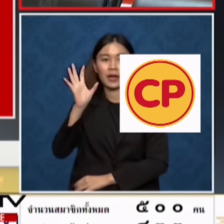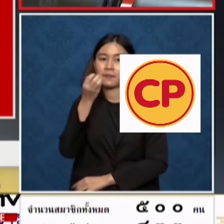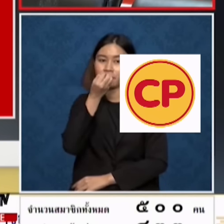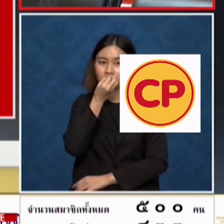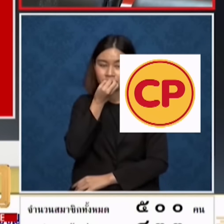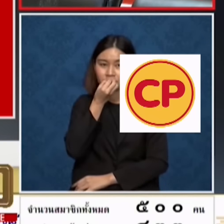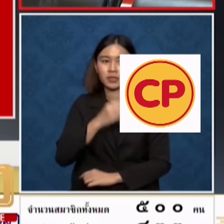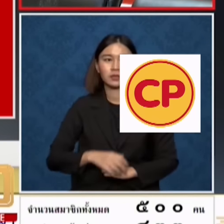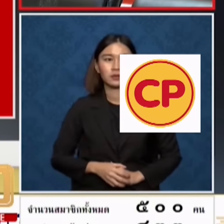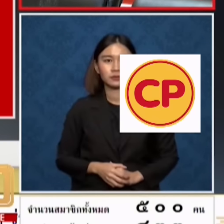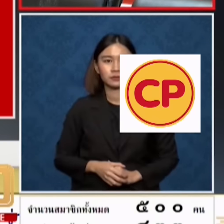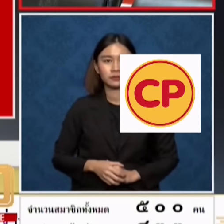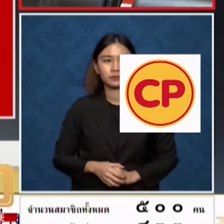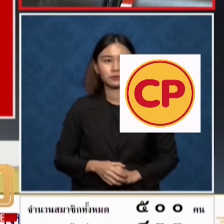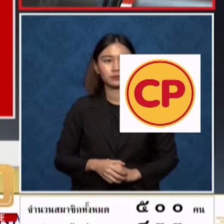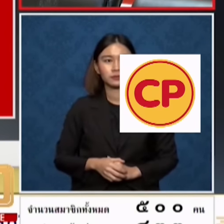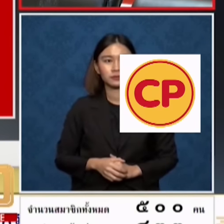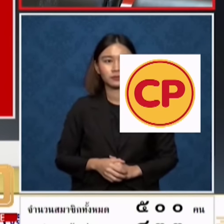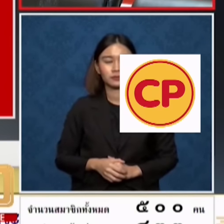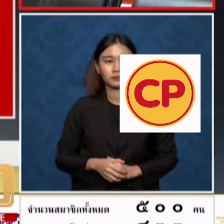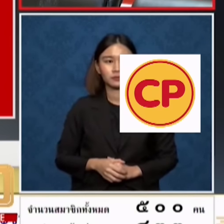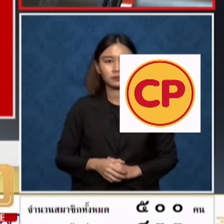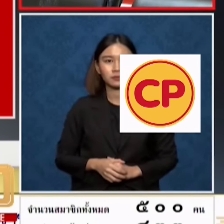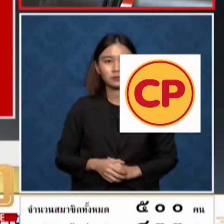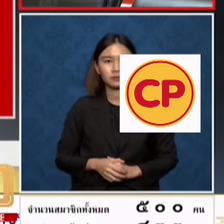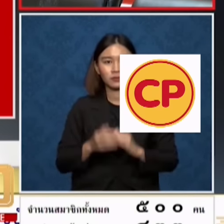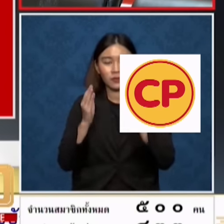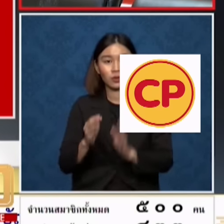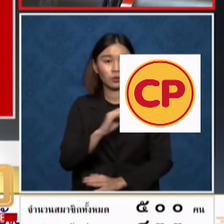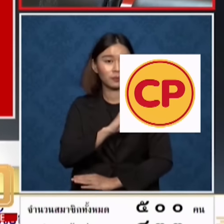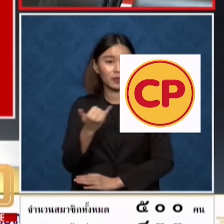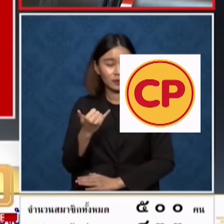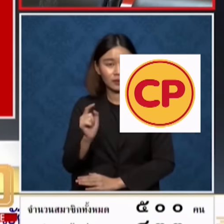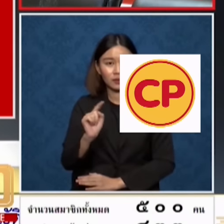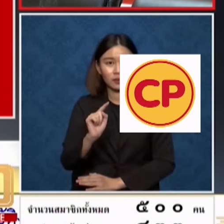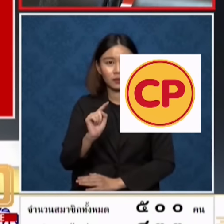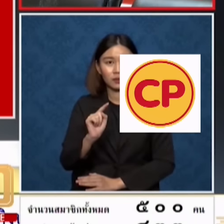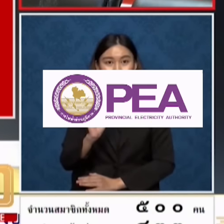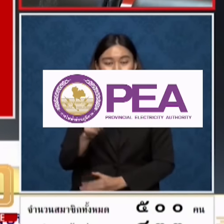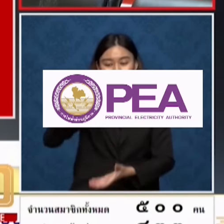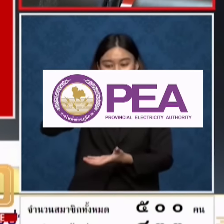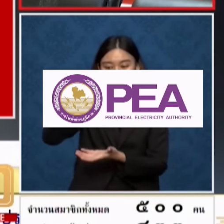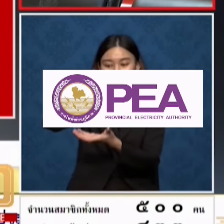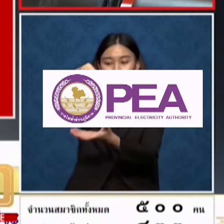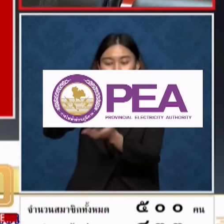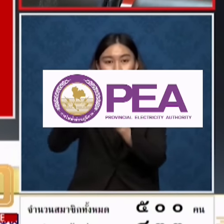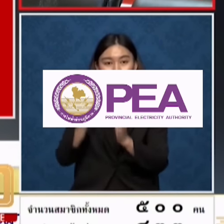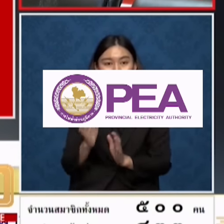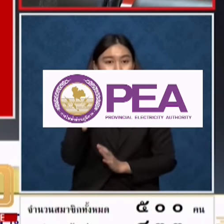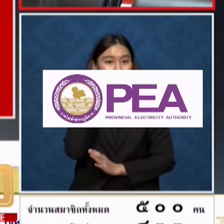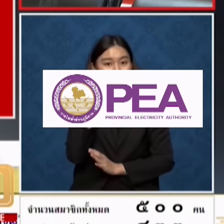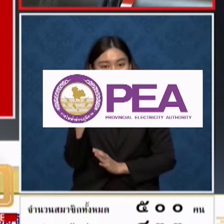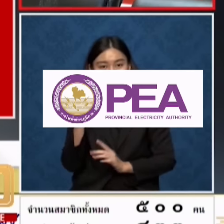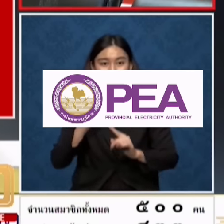ที่บ้านภาพต่อไปครับบางคนก็อาจจะเอาไปมอบคนไร้บ้านคนจรจั